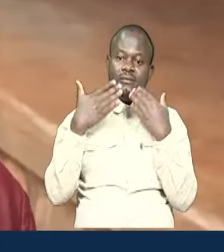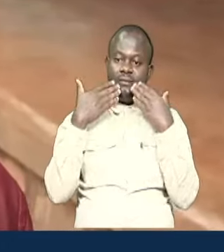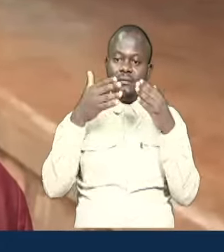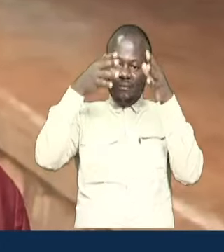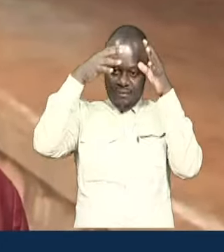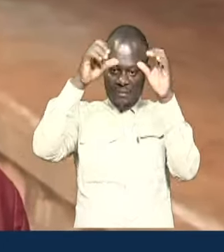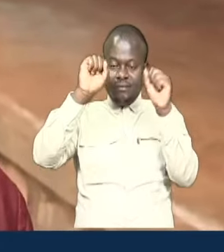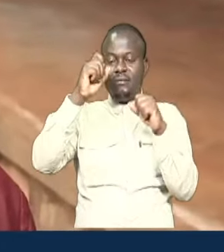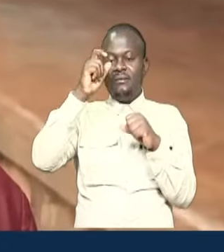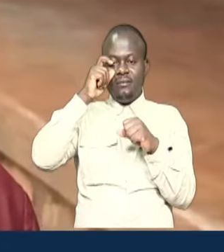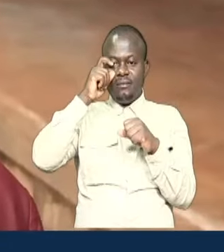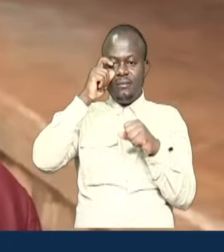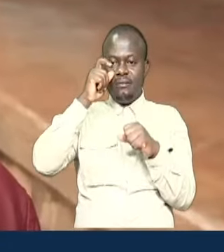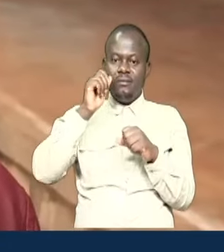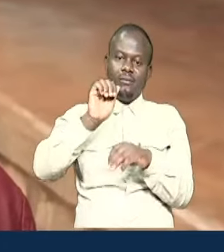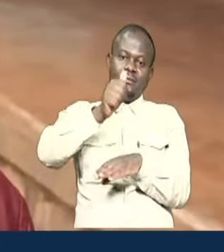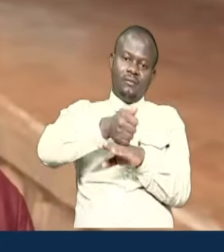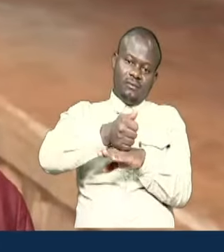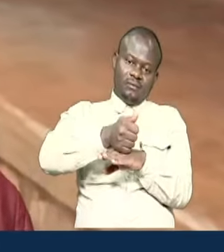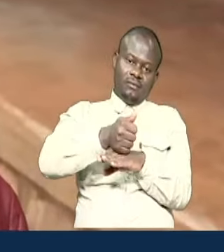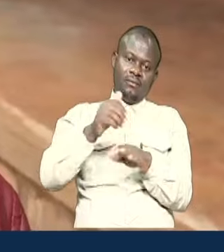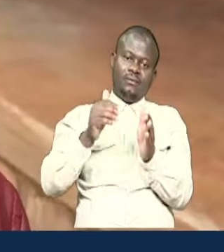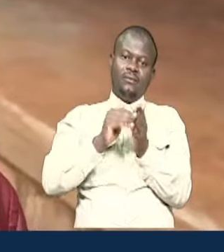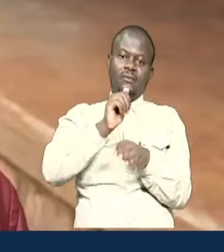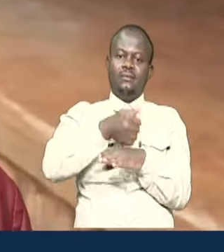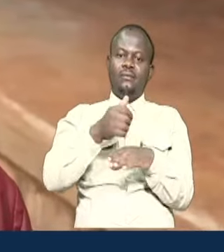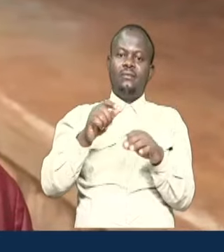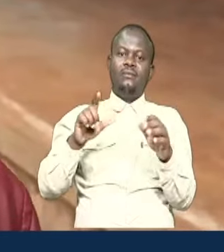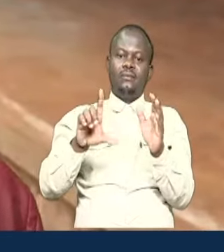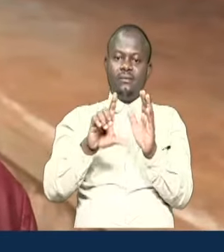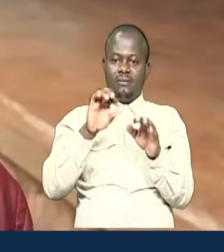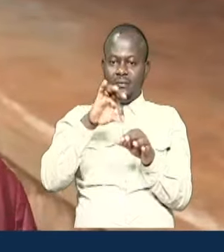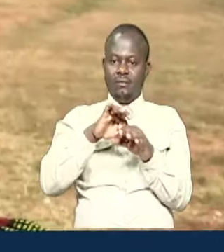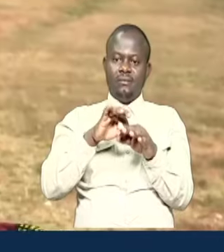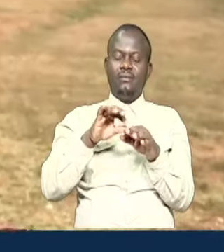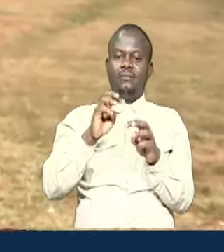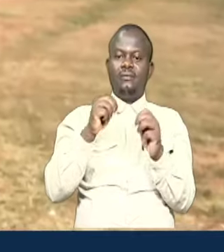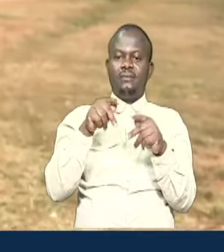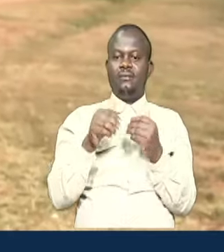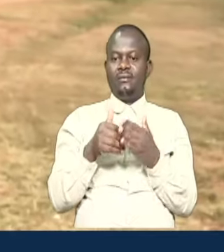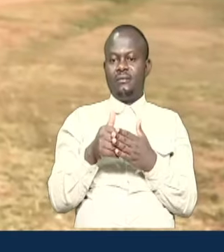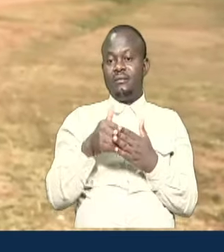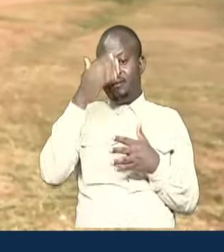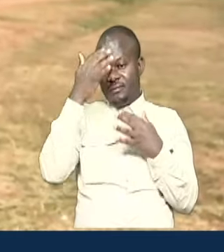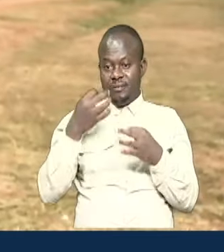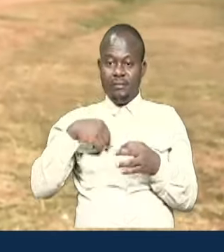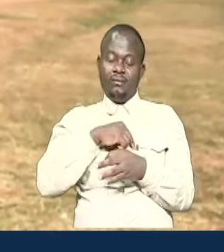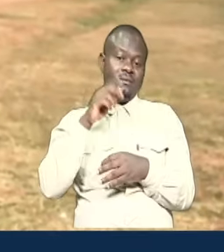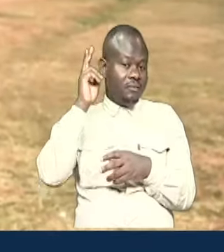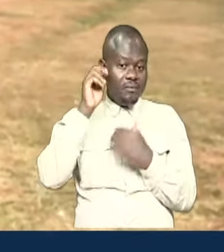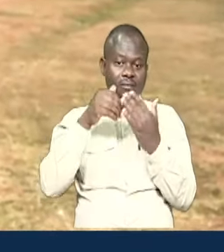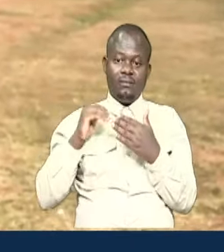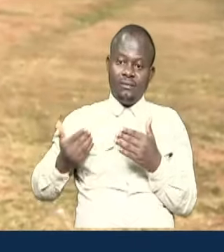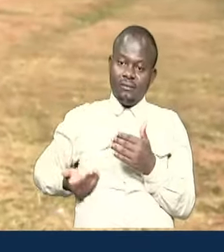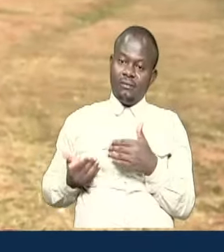perezida Kagame wabashyizeho akashyiraho amatora y'abadepite twikundiye imigabo n'imigambi numvise kuri aba